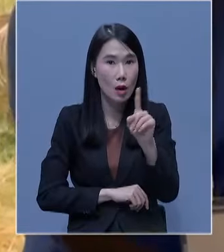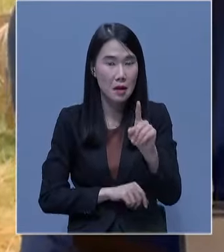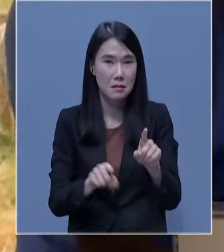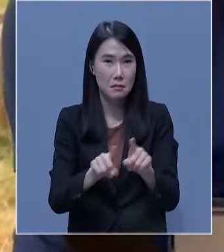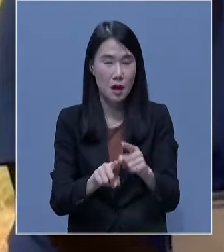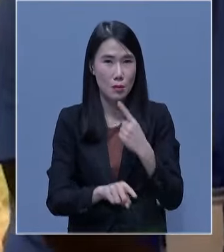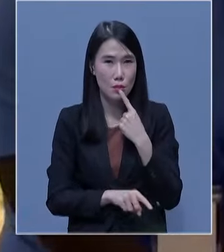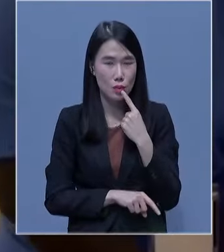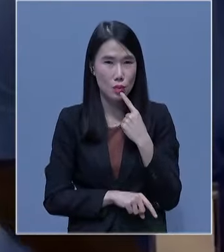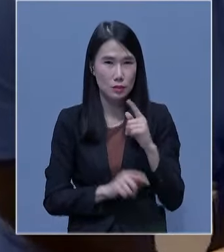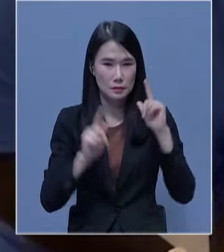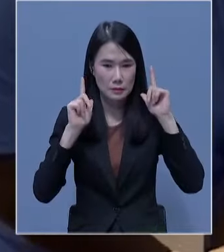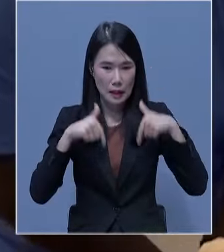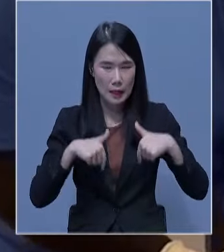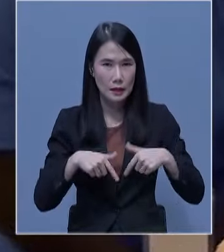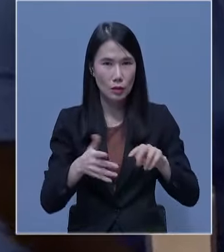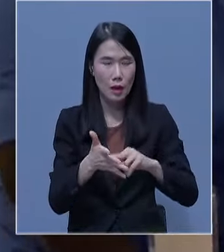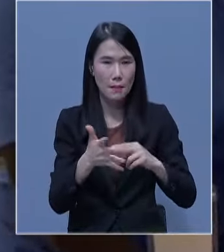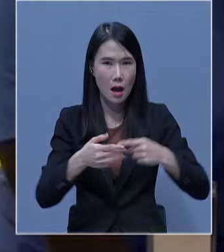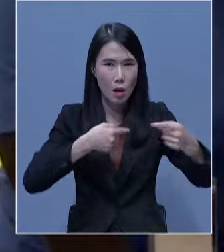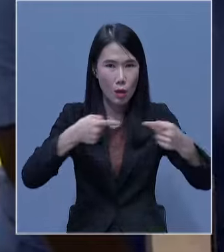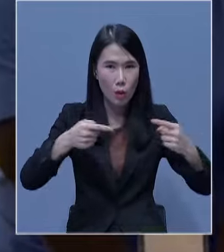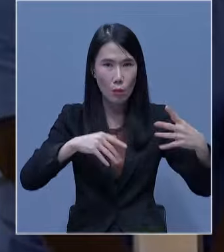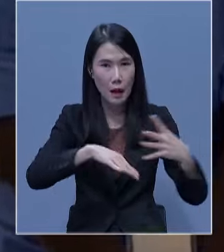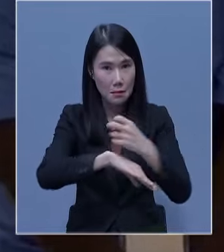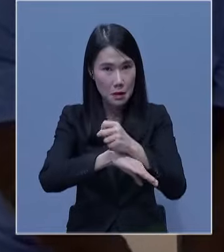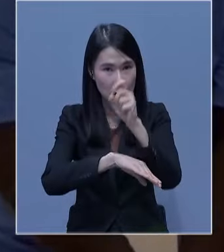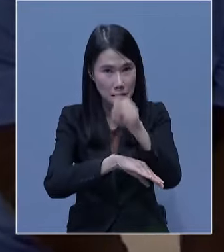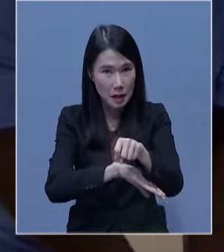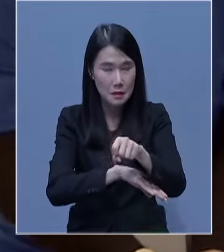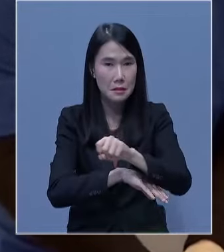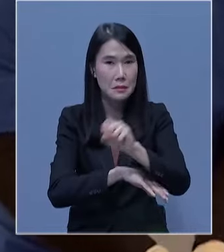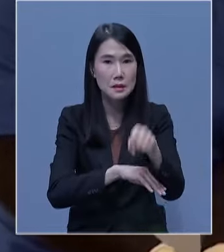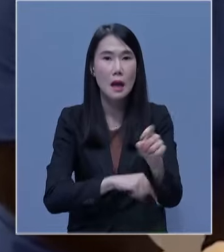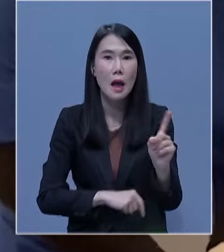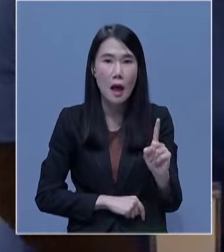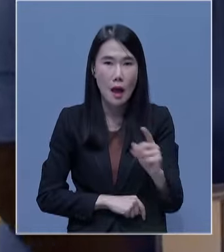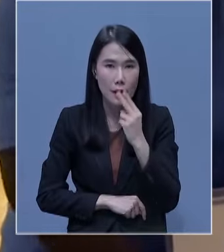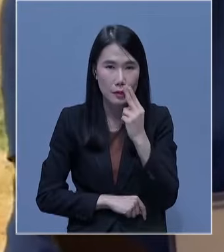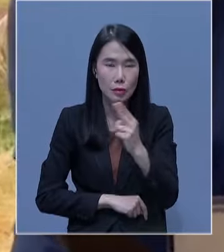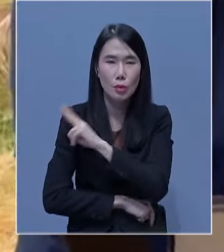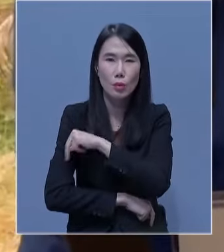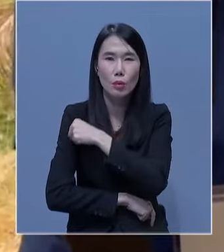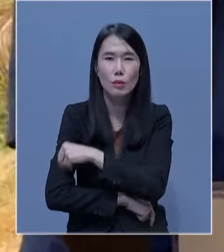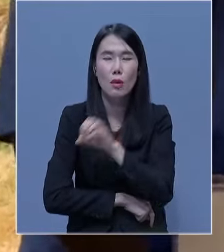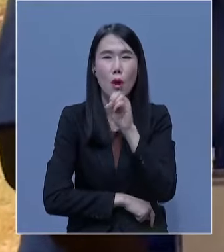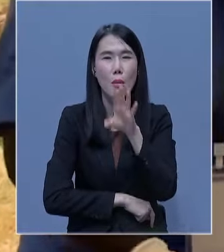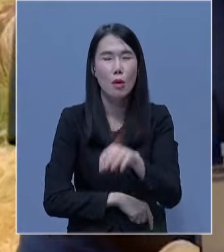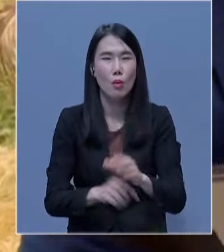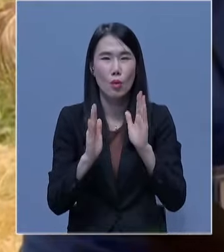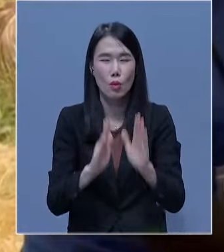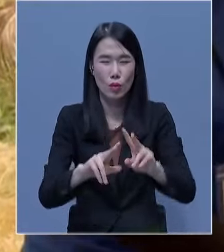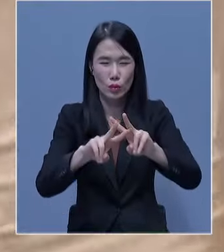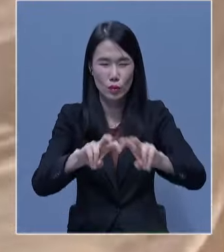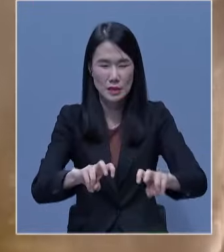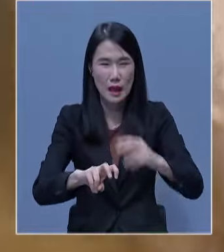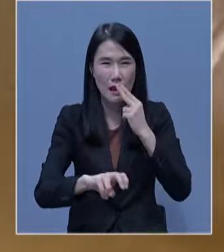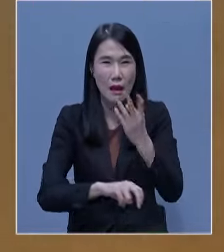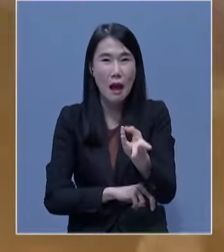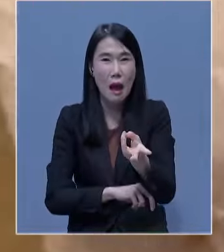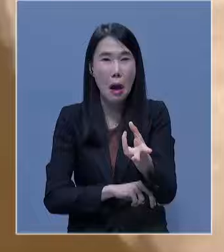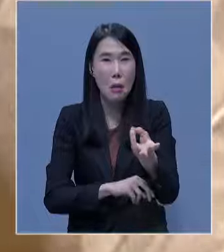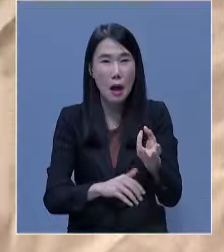ดิตหรือเปล่าเป็นการโจมตีทางการเมืองไหมด้อยค่าข้าวหรือเปล่านะครับคือคุณหมอวรงบอกว่าจริงๆโอ้โหนักวิชาการอุตส่าห์เอาไปตรวจสอบข